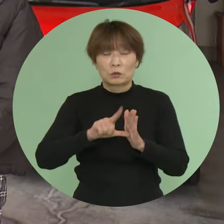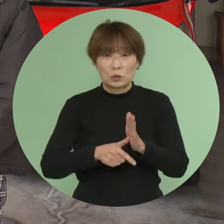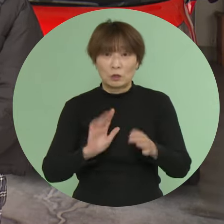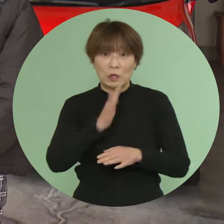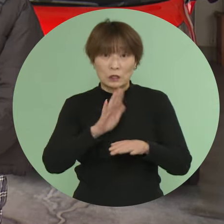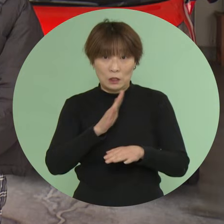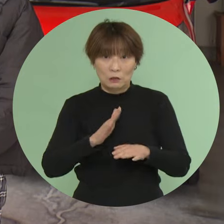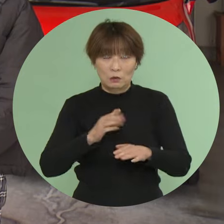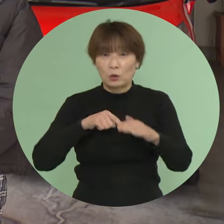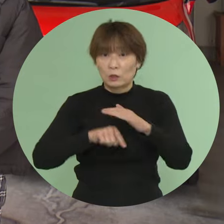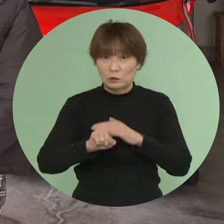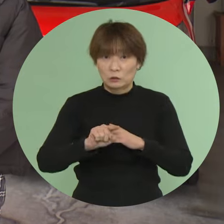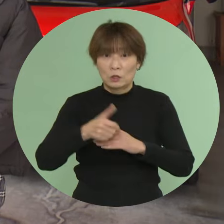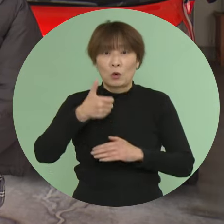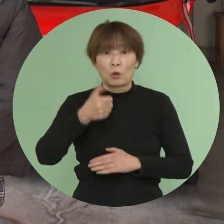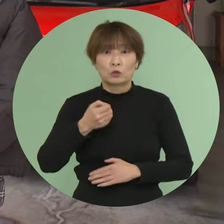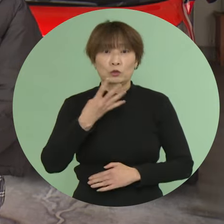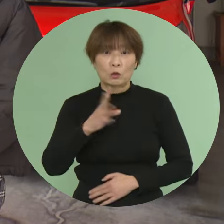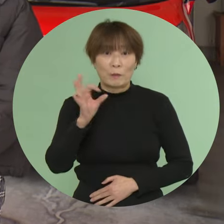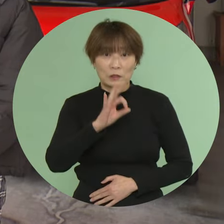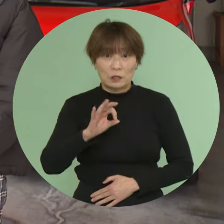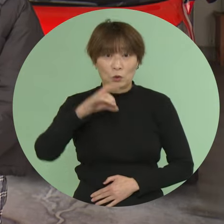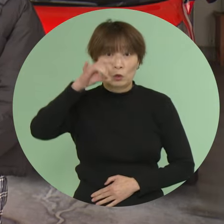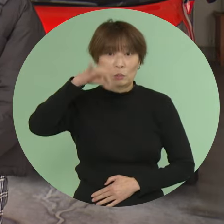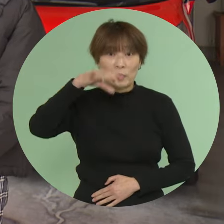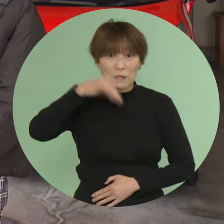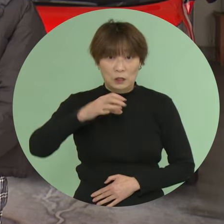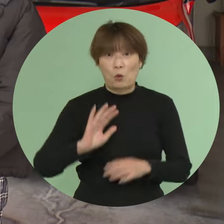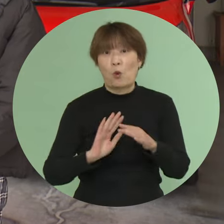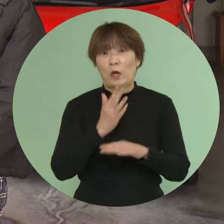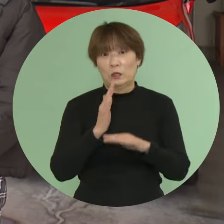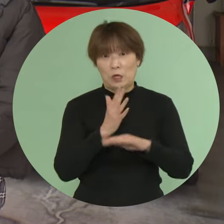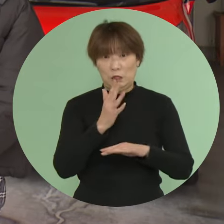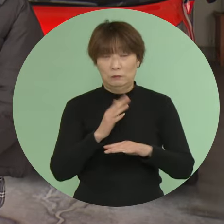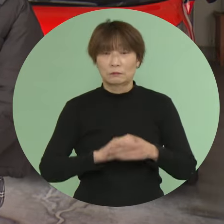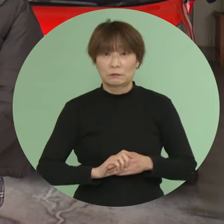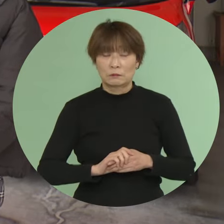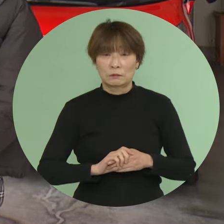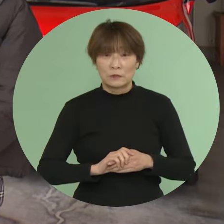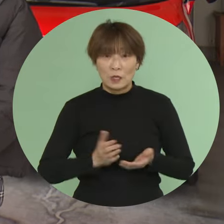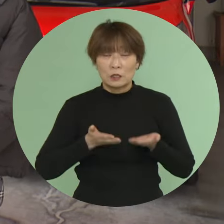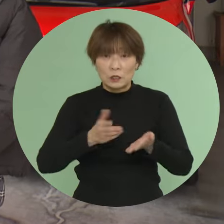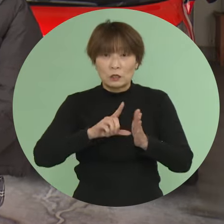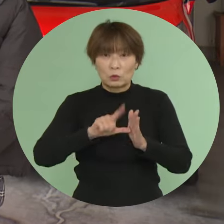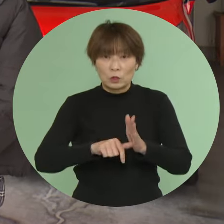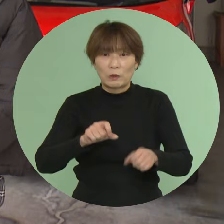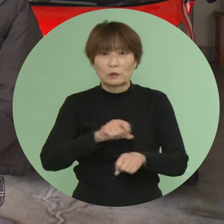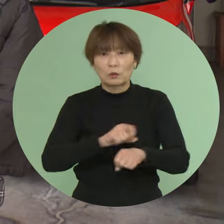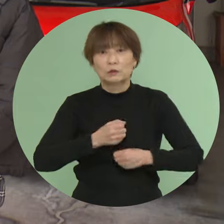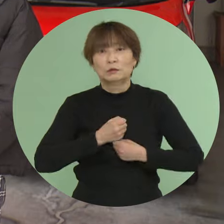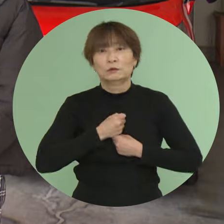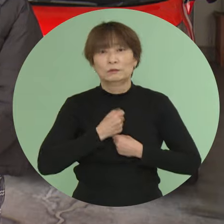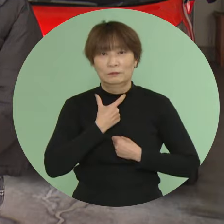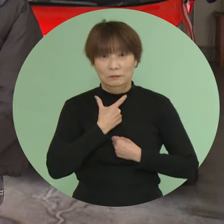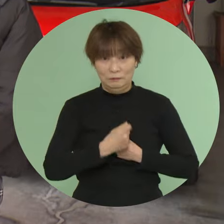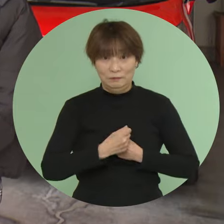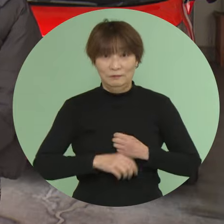の 54% は電気火災によるものでした。地震の際は特にこの電気火災に気をつけていただきたいです